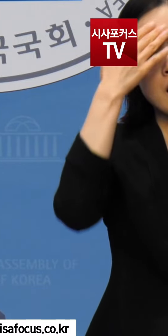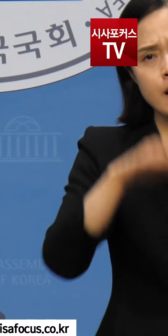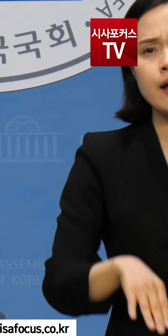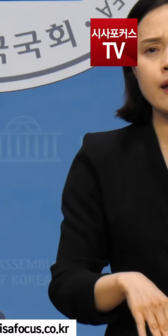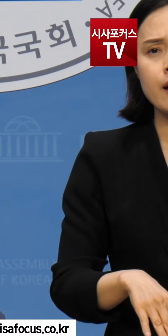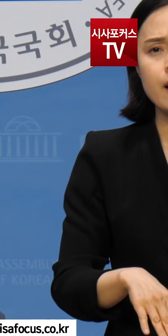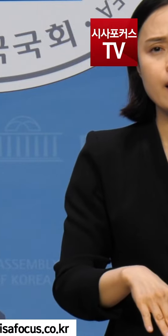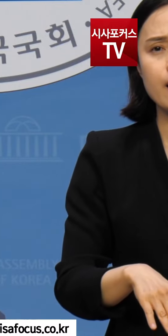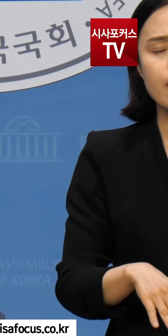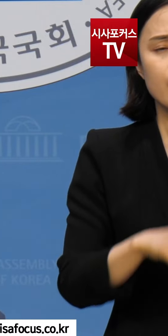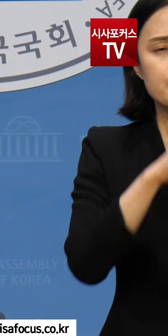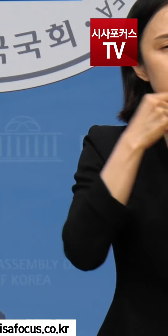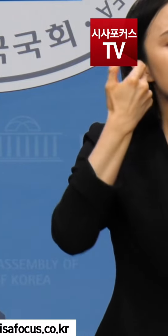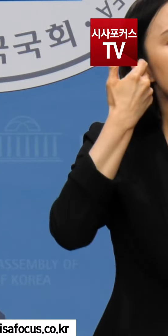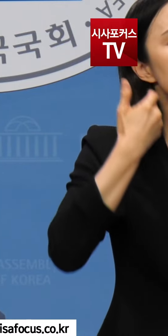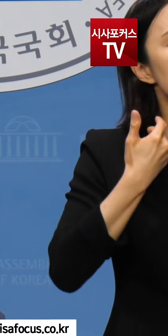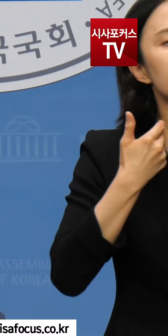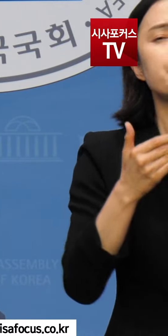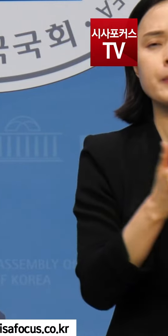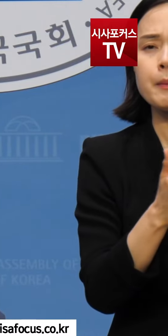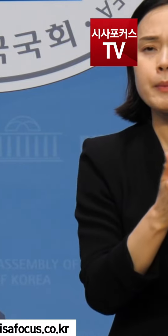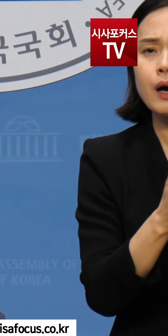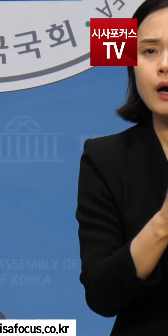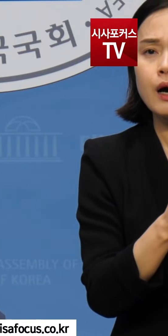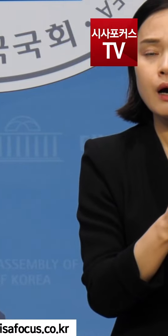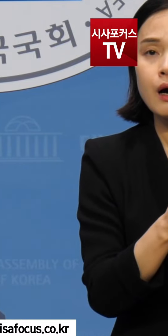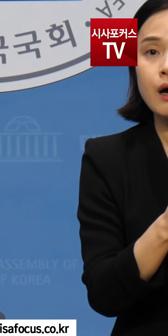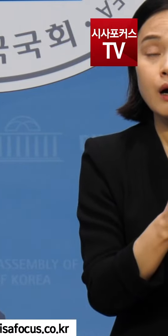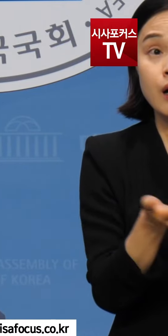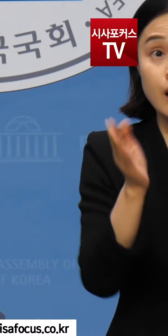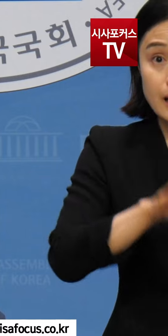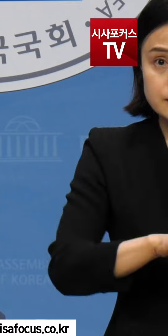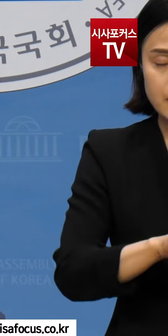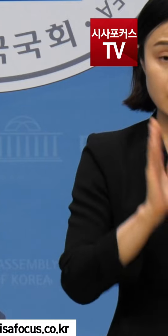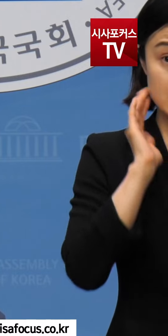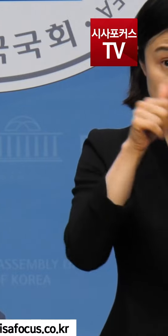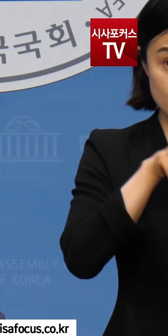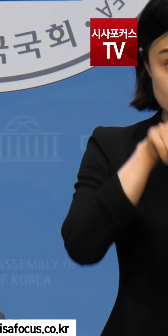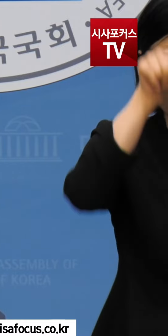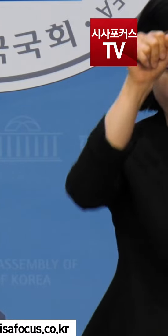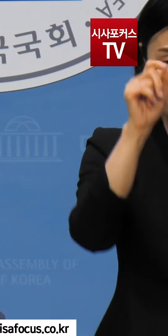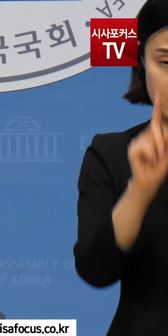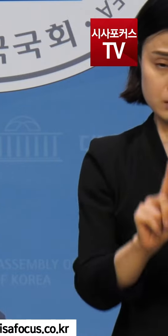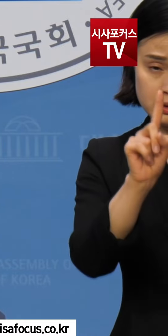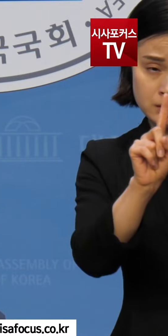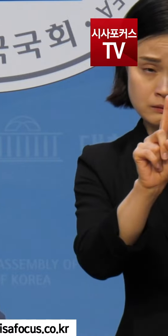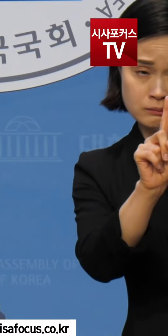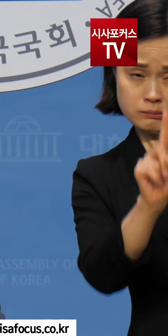트럼프는 대선 레이스에서 유리한 위치에 설 것으로 보입니다.